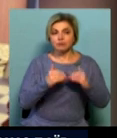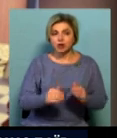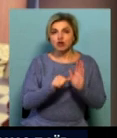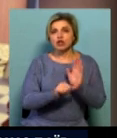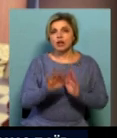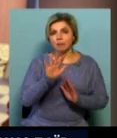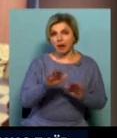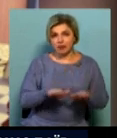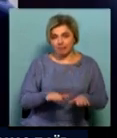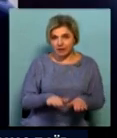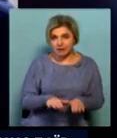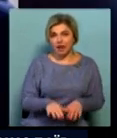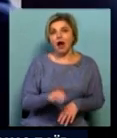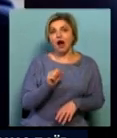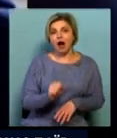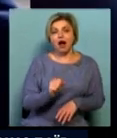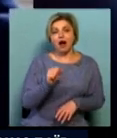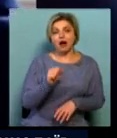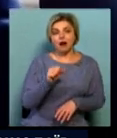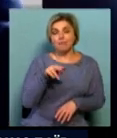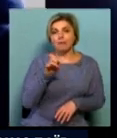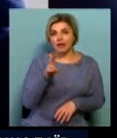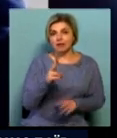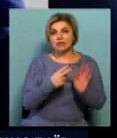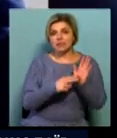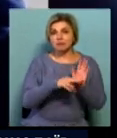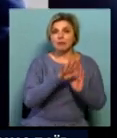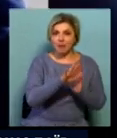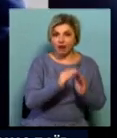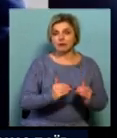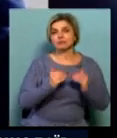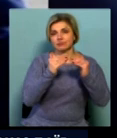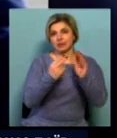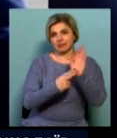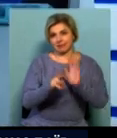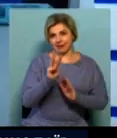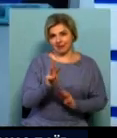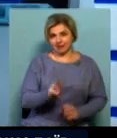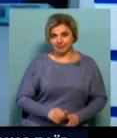65-те місце 63-го, а Пенлі Мін – на 75-те 73-го.